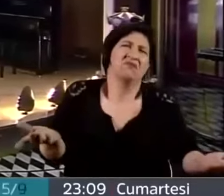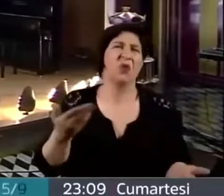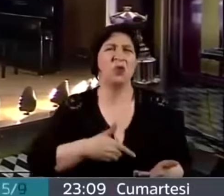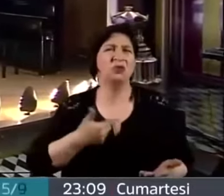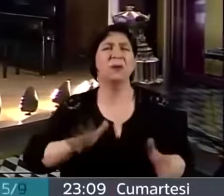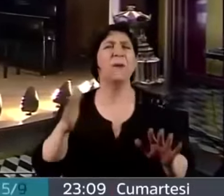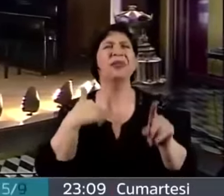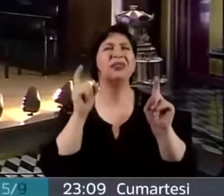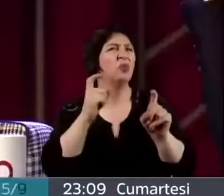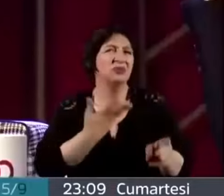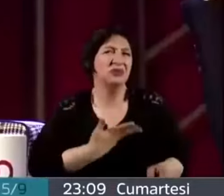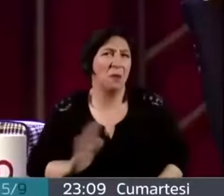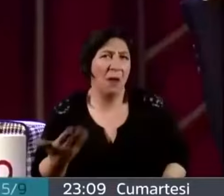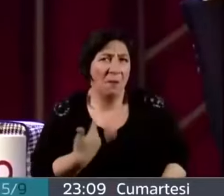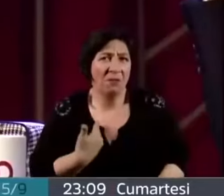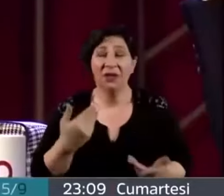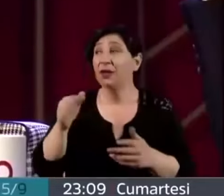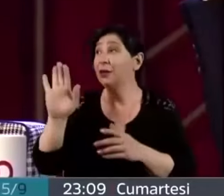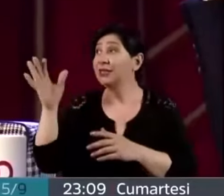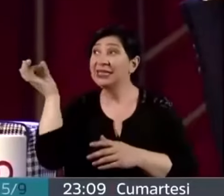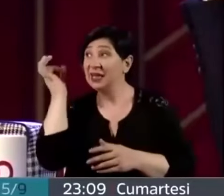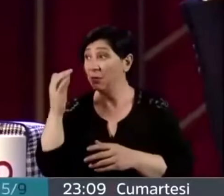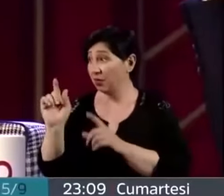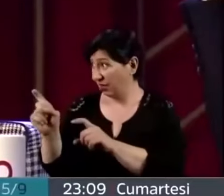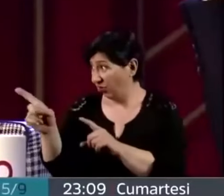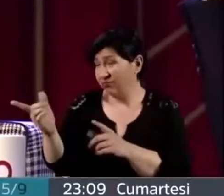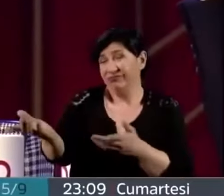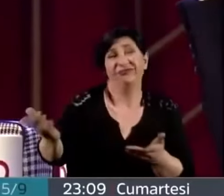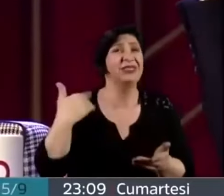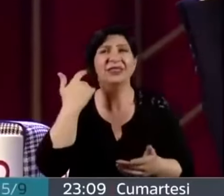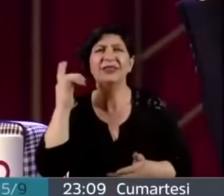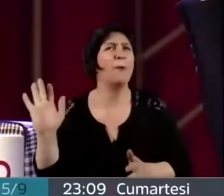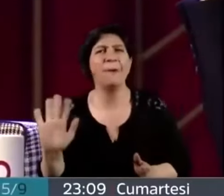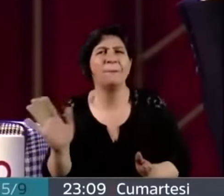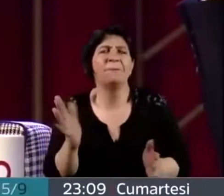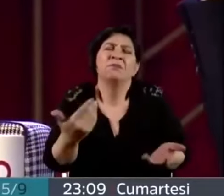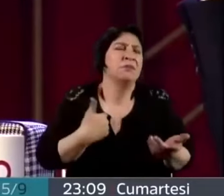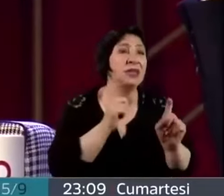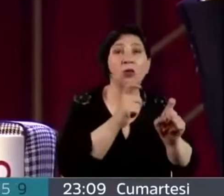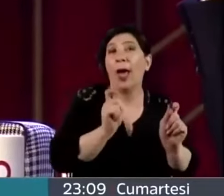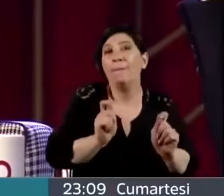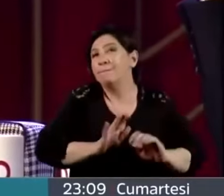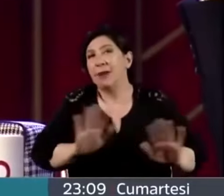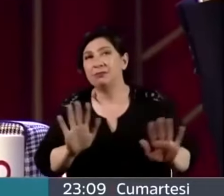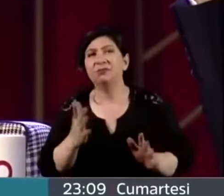Yani ben dedikodu sevmem. Dedikodu yapmayı da, dinlemeyi de sevmiyorum. Ondan dolayı ilgilenmiyorum. Kim ne